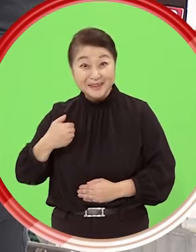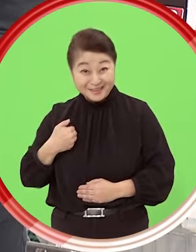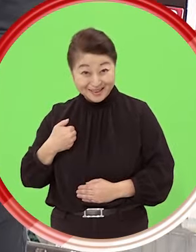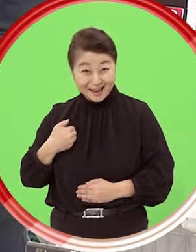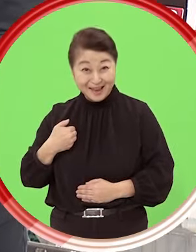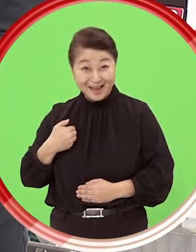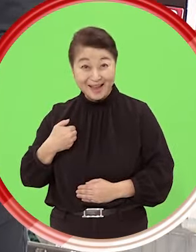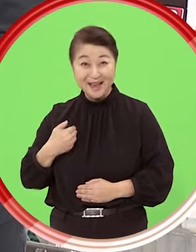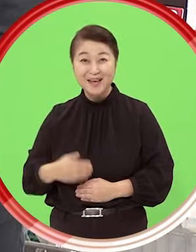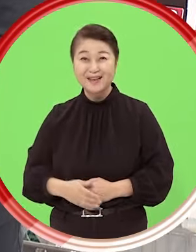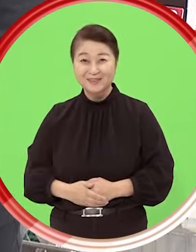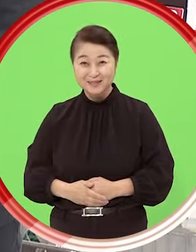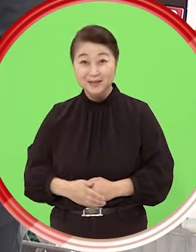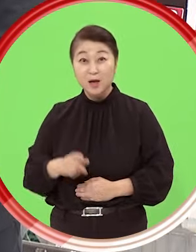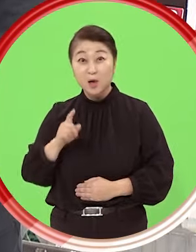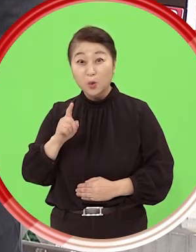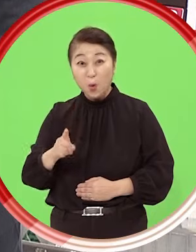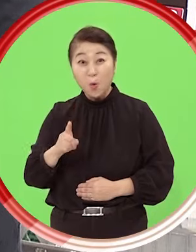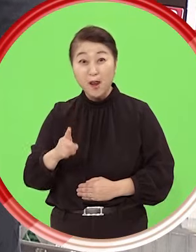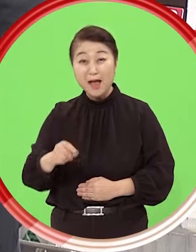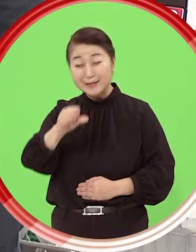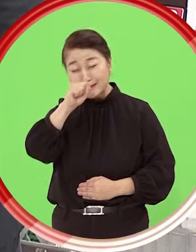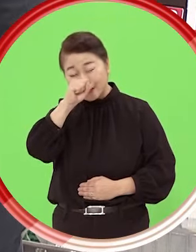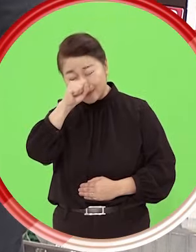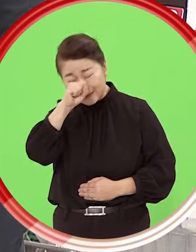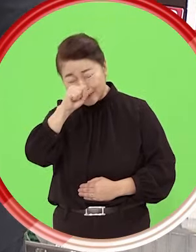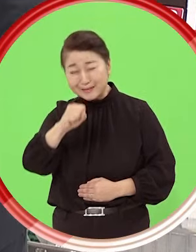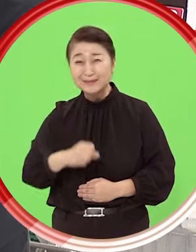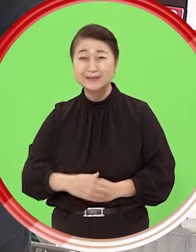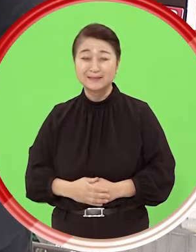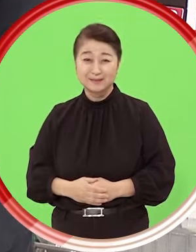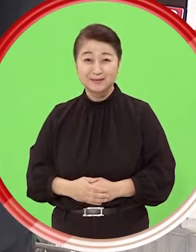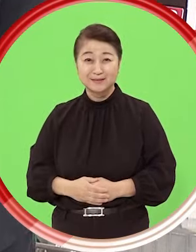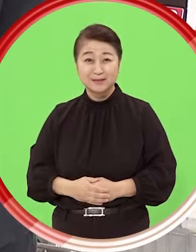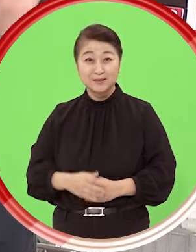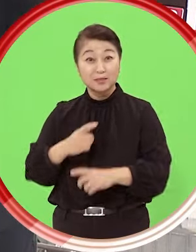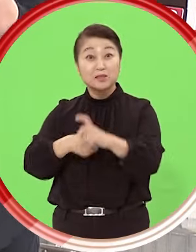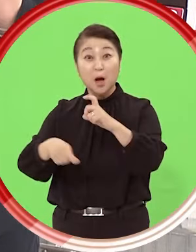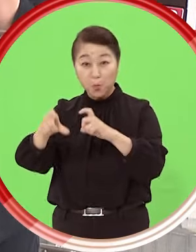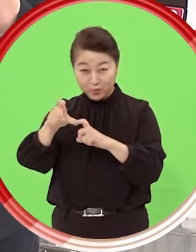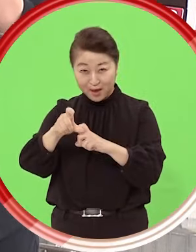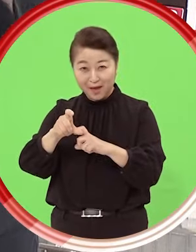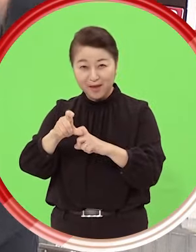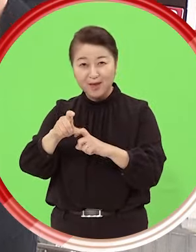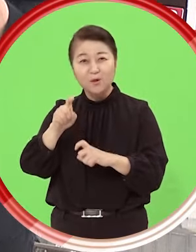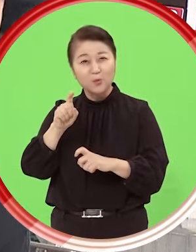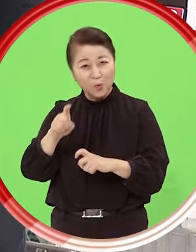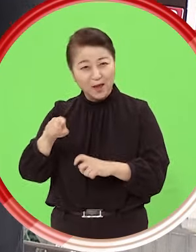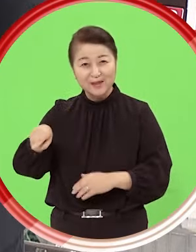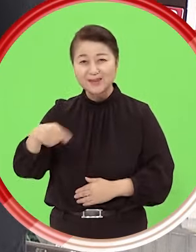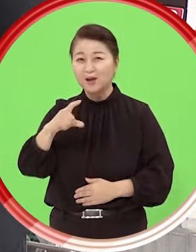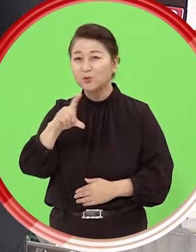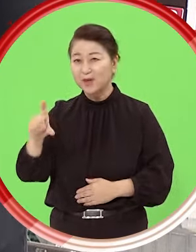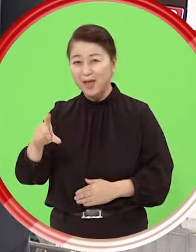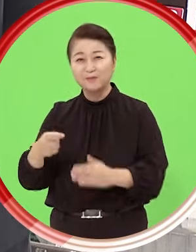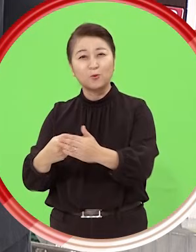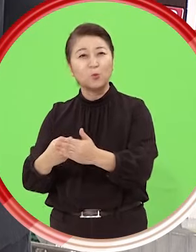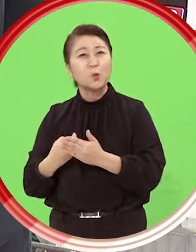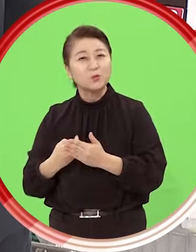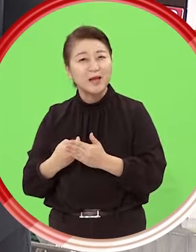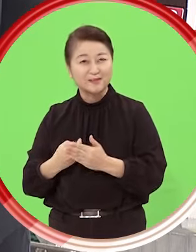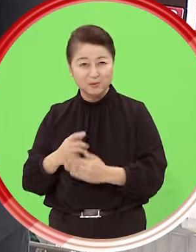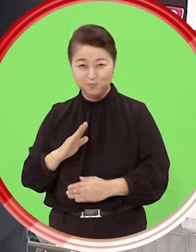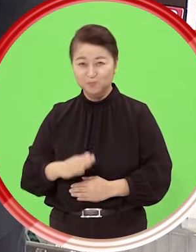出ました。これとっても便利ですね。しかも手数料が100円安いんです